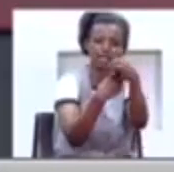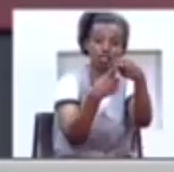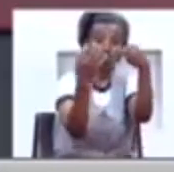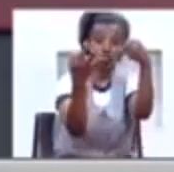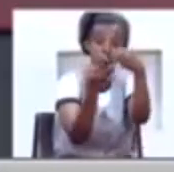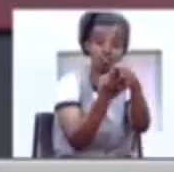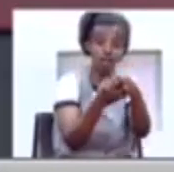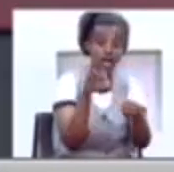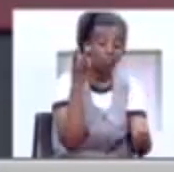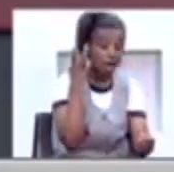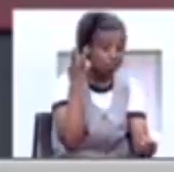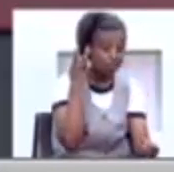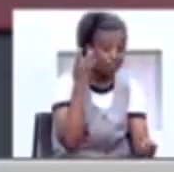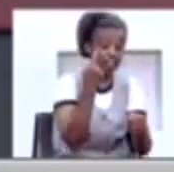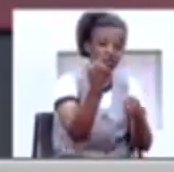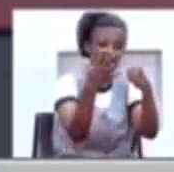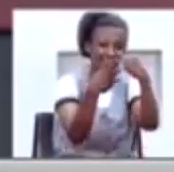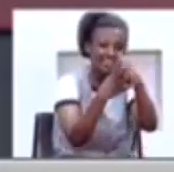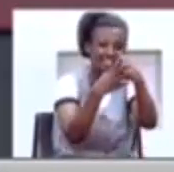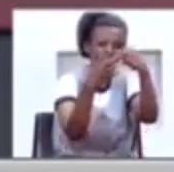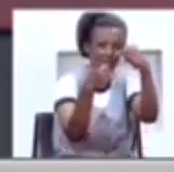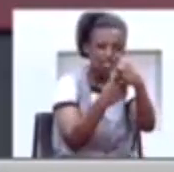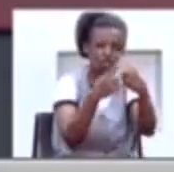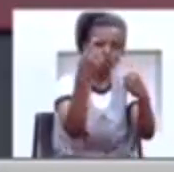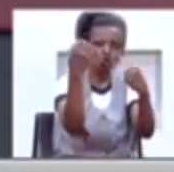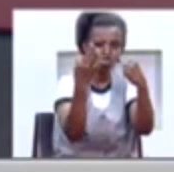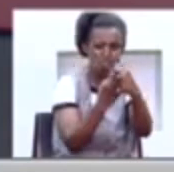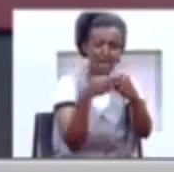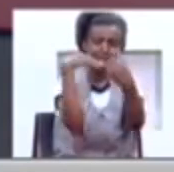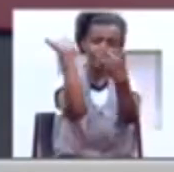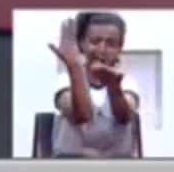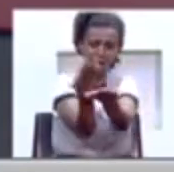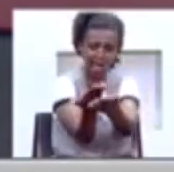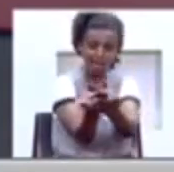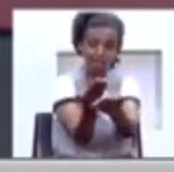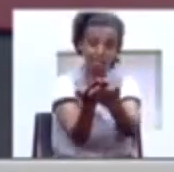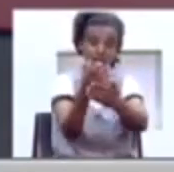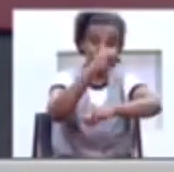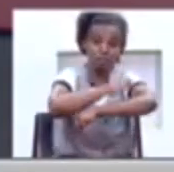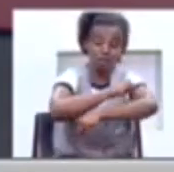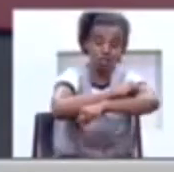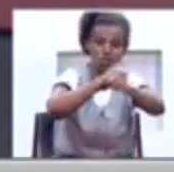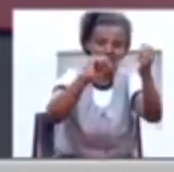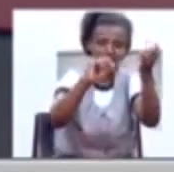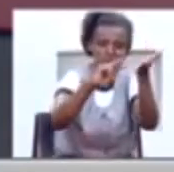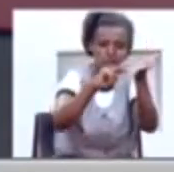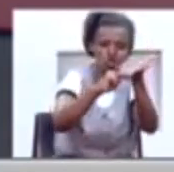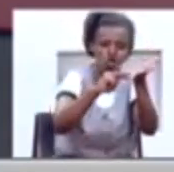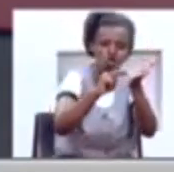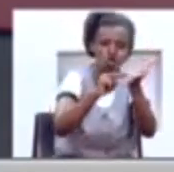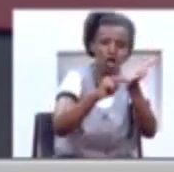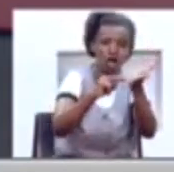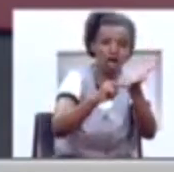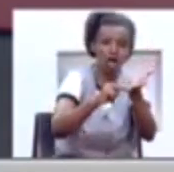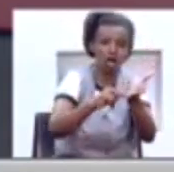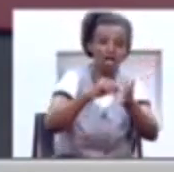1968 mwumva aho turi 1968 asaba ko mu mashuri y'imyuga bitaga za foyer icyo